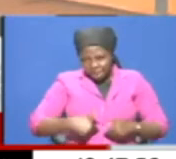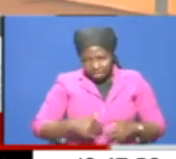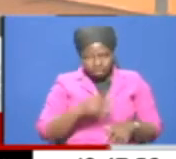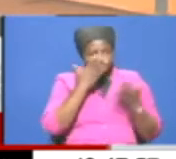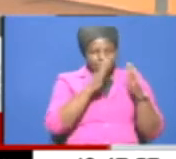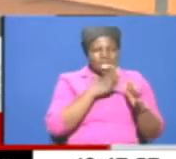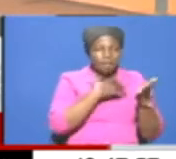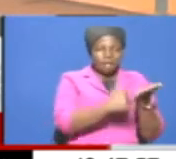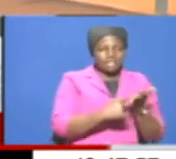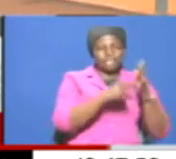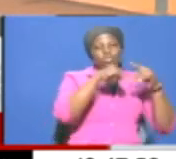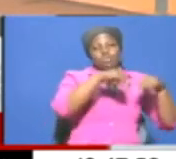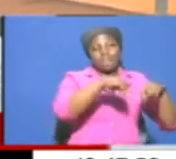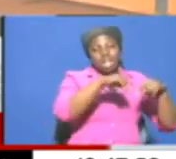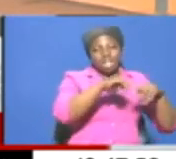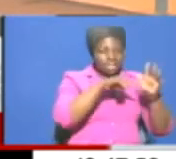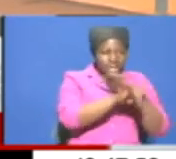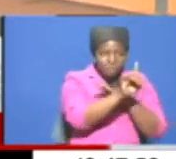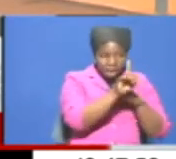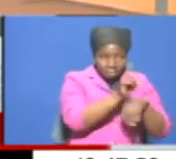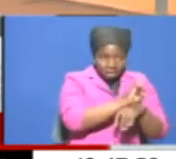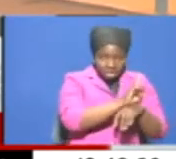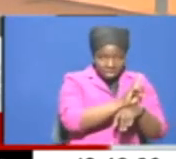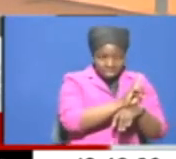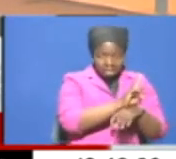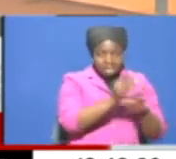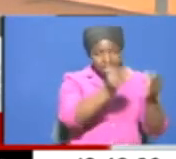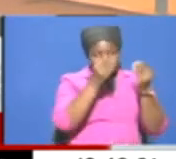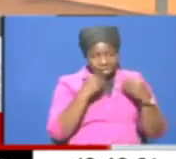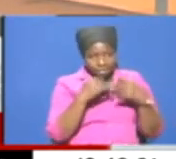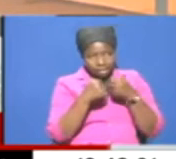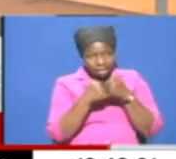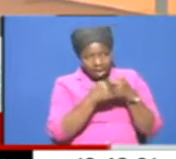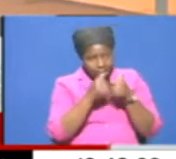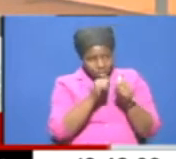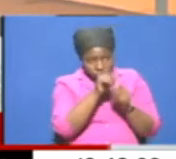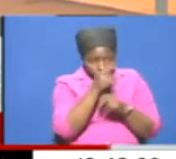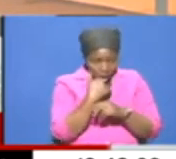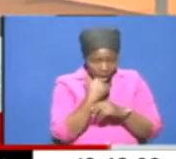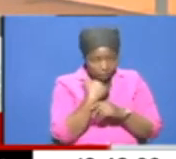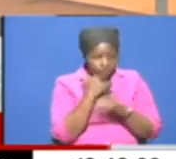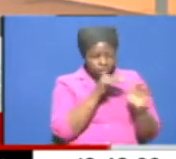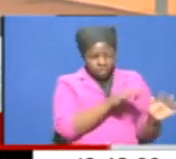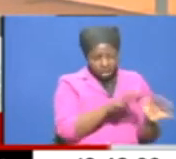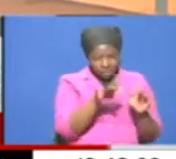leo, kwa dakika moja tu, nipe changamoto ambazo wewe umepitia kama mwana